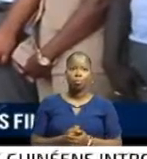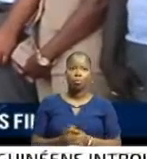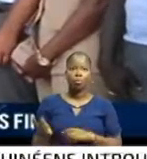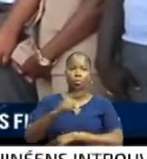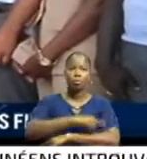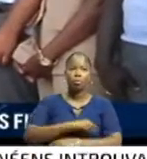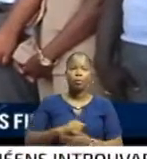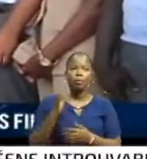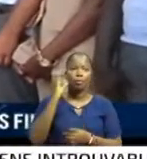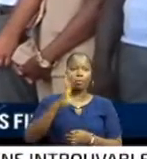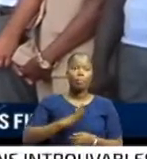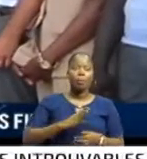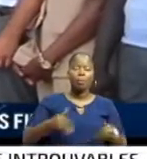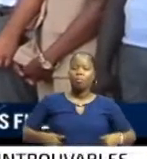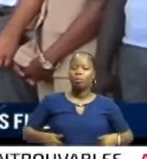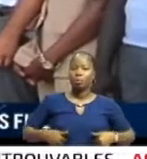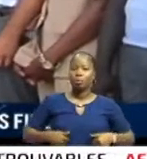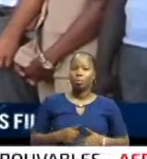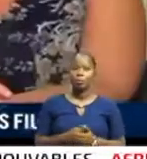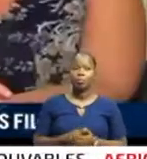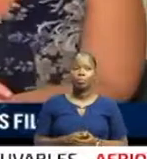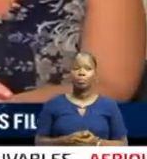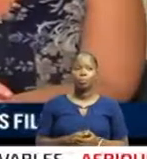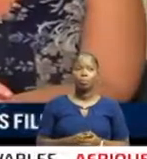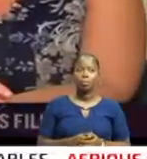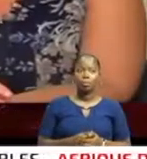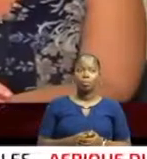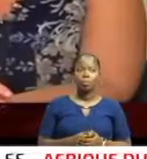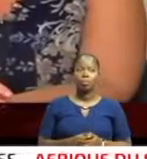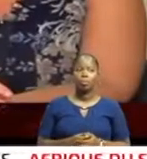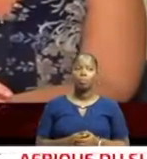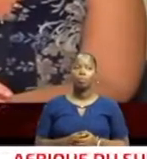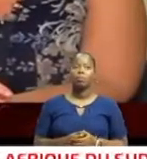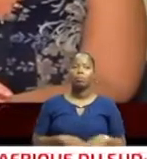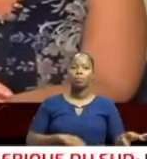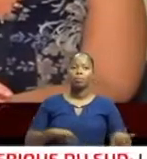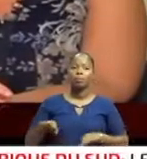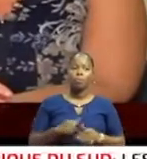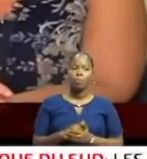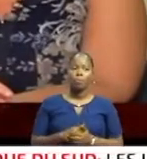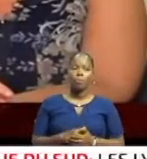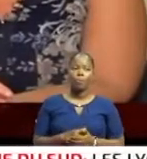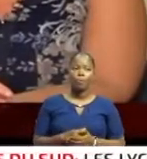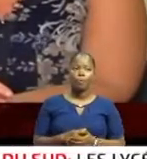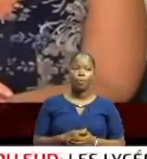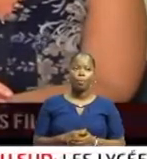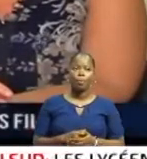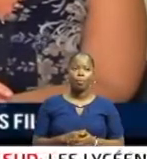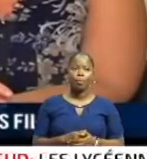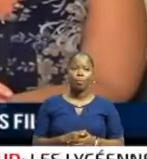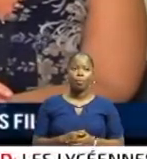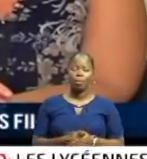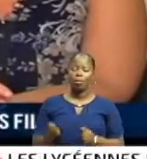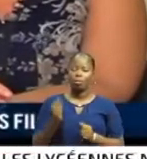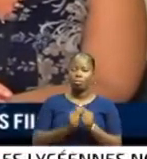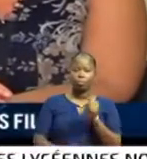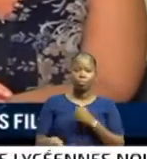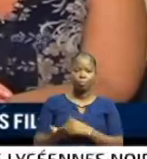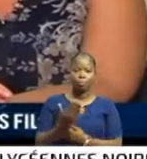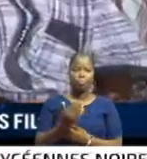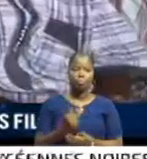femmes adolescents imposante de de fer et acide folique hebdomadaire heureux ça va combattre